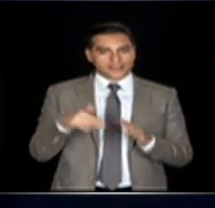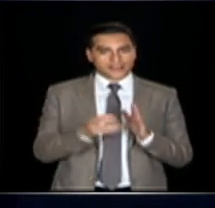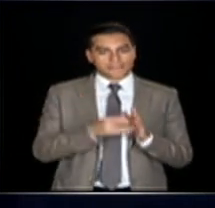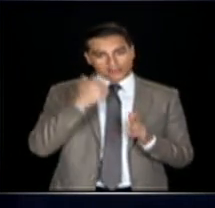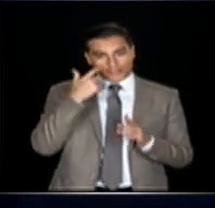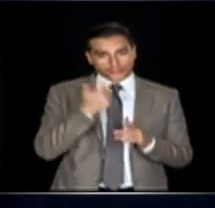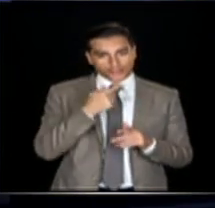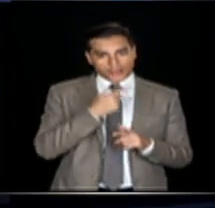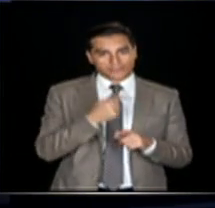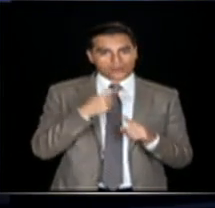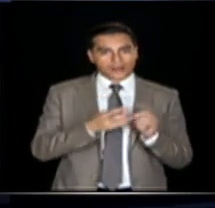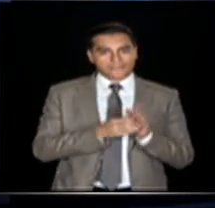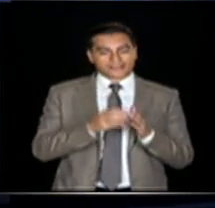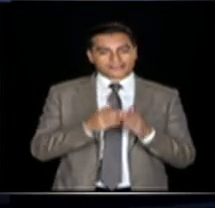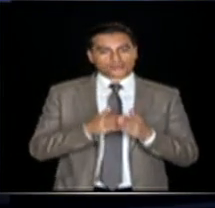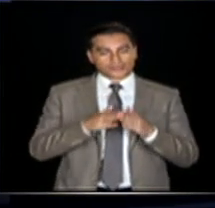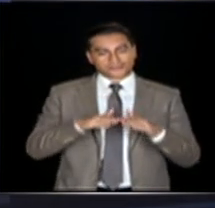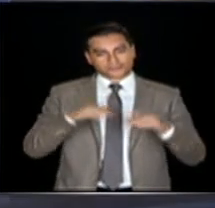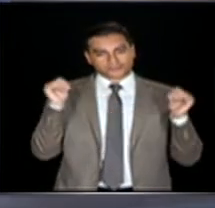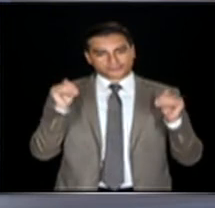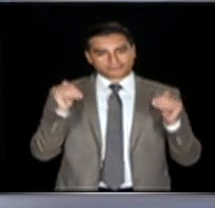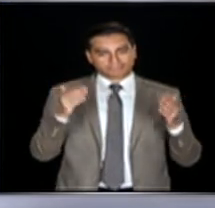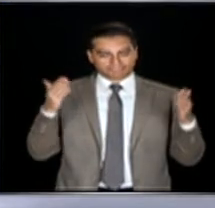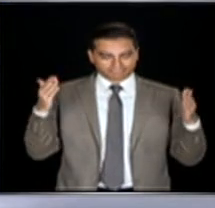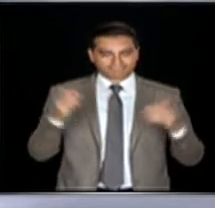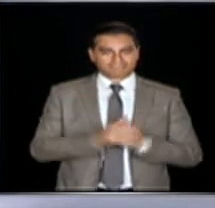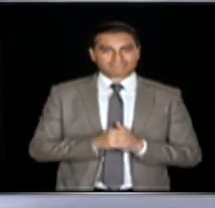شمس وجامعة السويس ودعتوا البطولة.